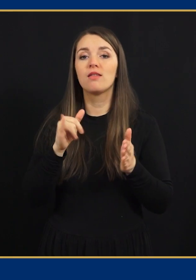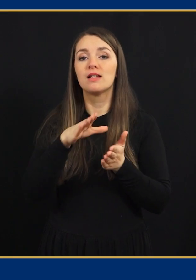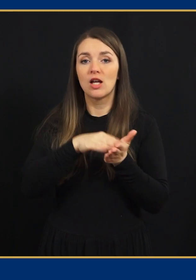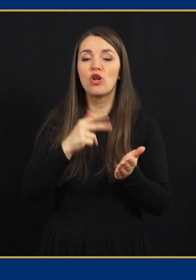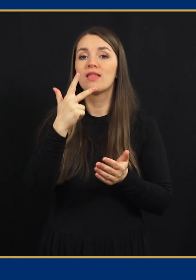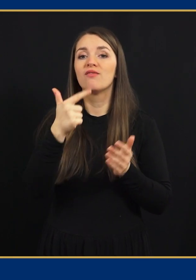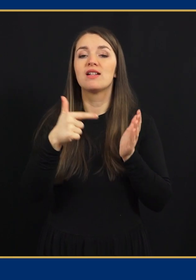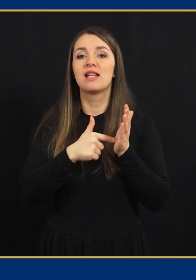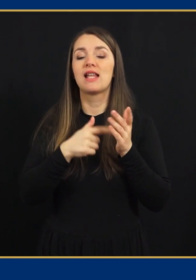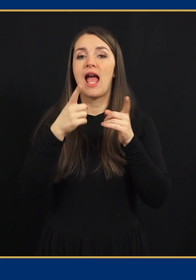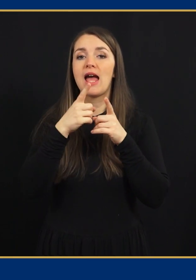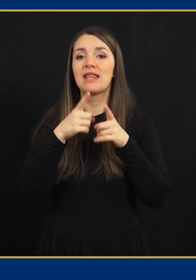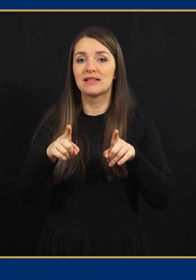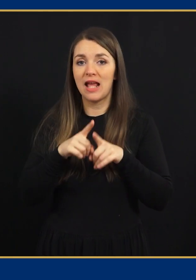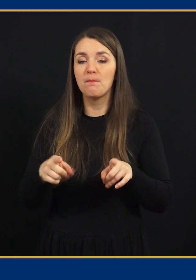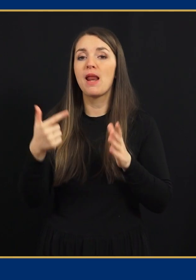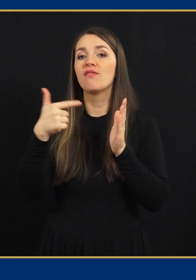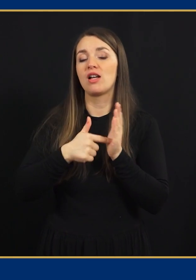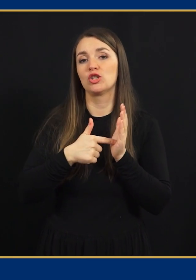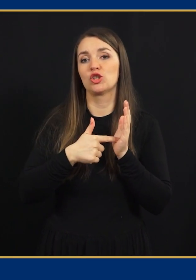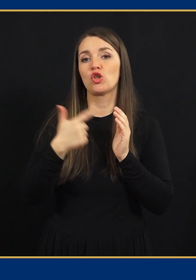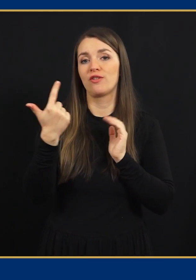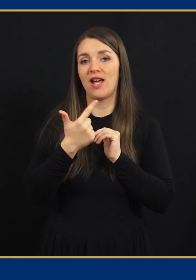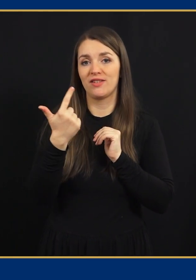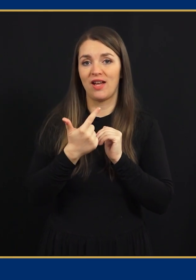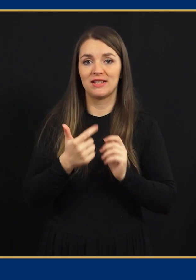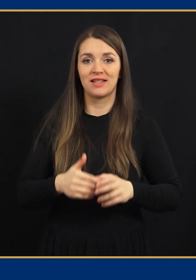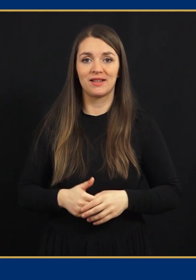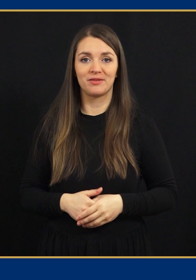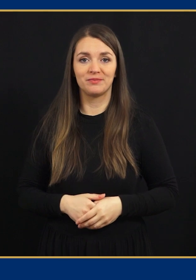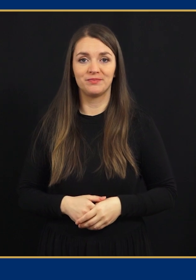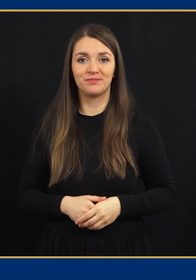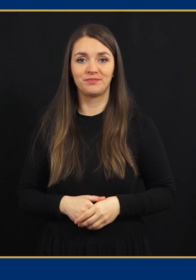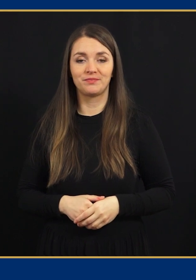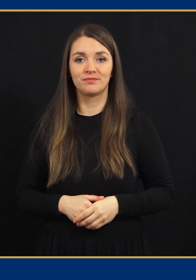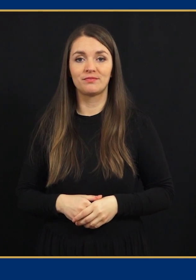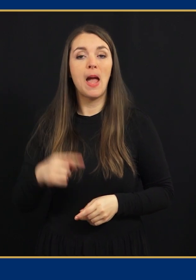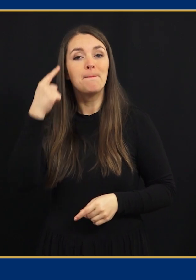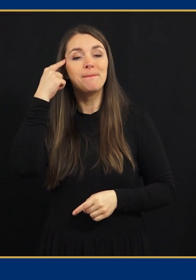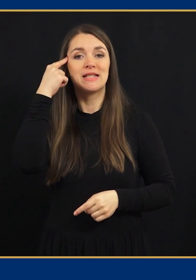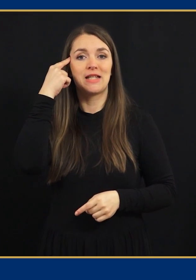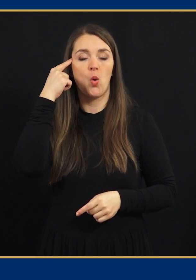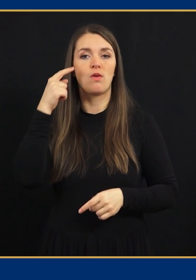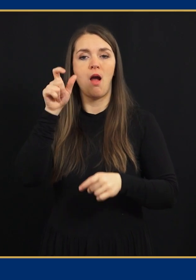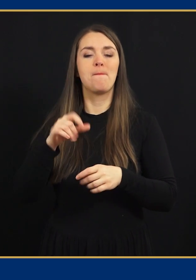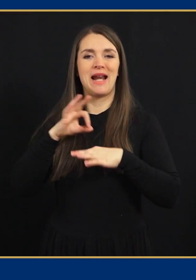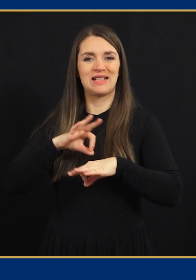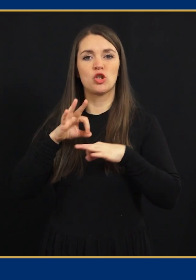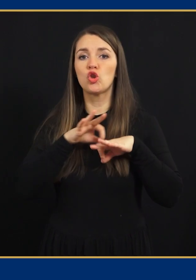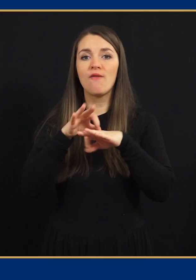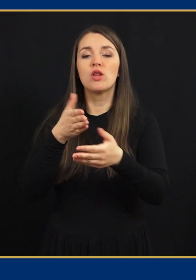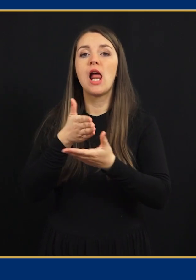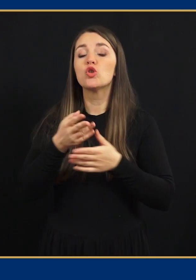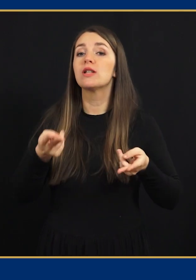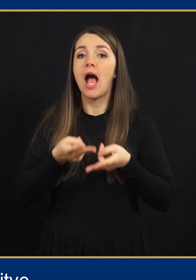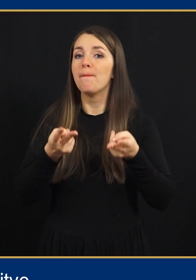nastopila 23. decembra 2022. Misel, ki je predsednico vodila skozi